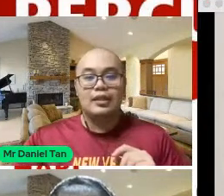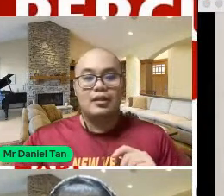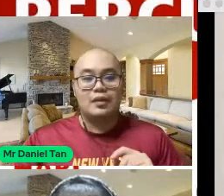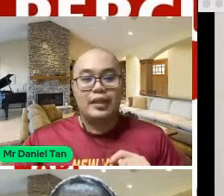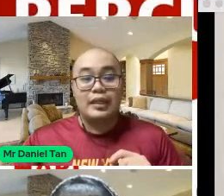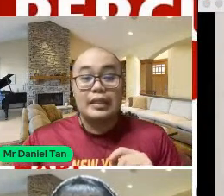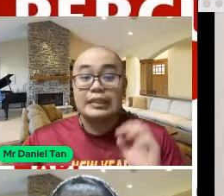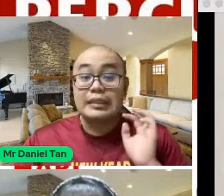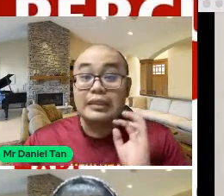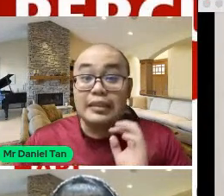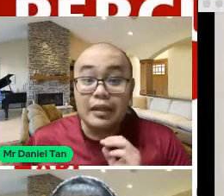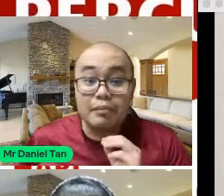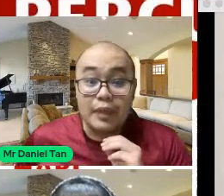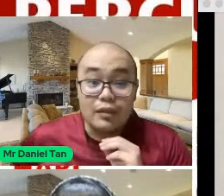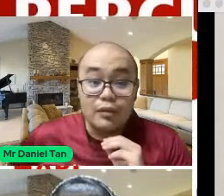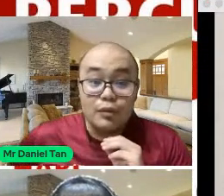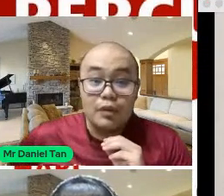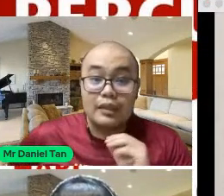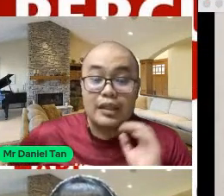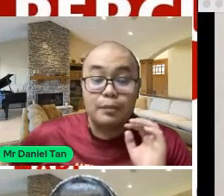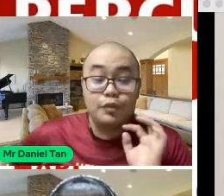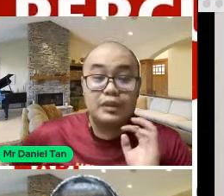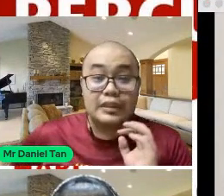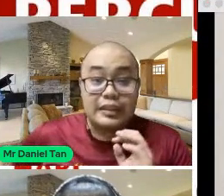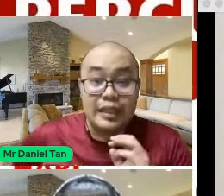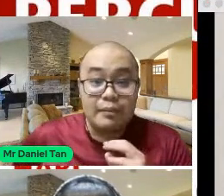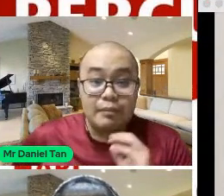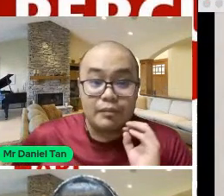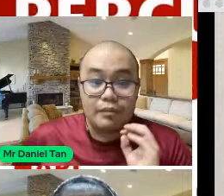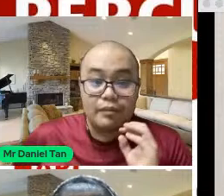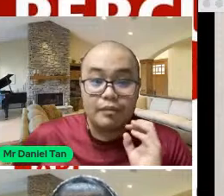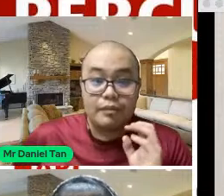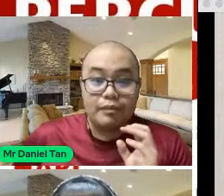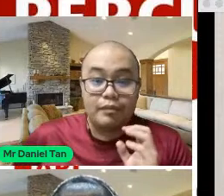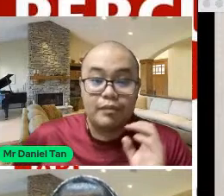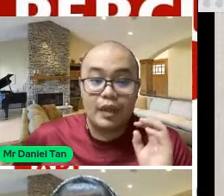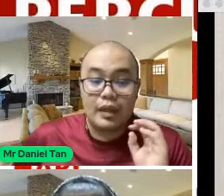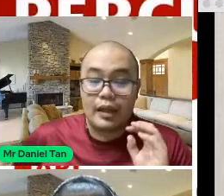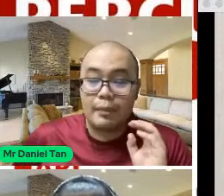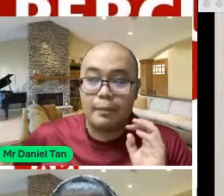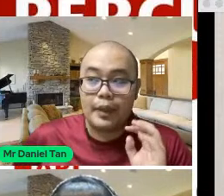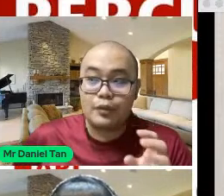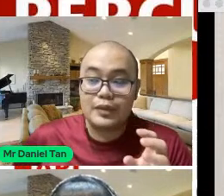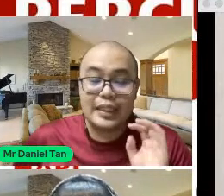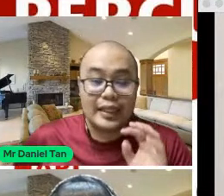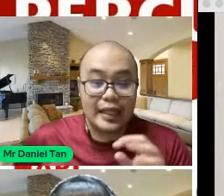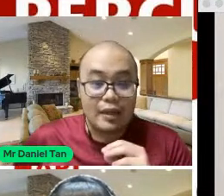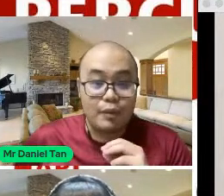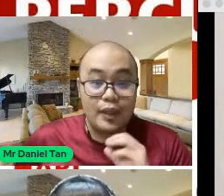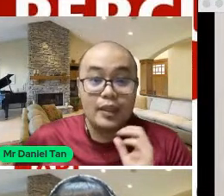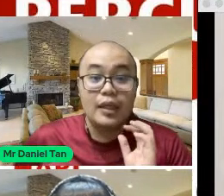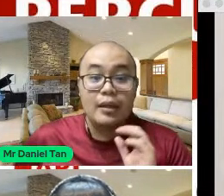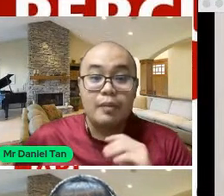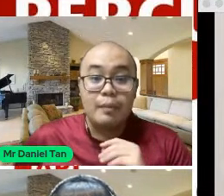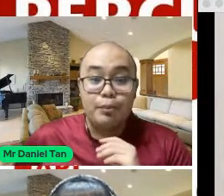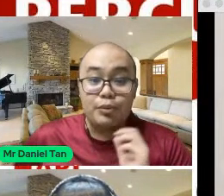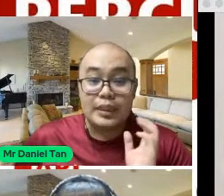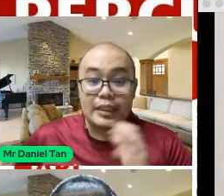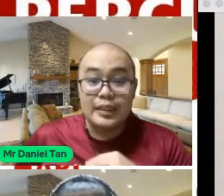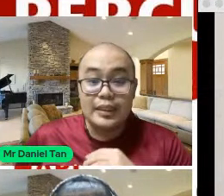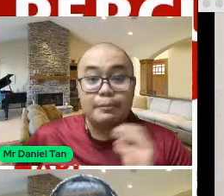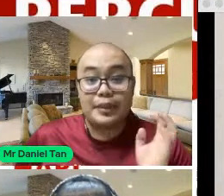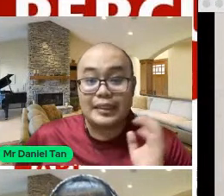Indonesia oke setiap makhluk ataupun setiap hai manusia dan hewan